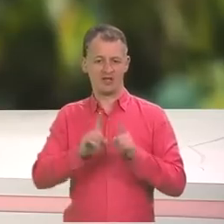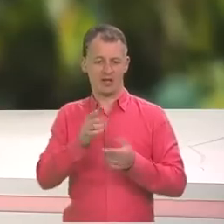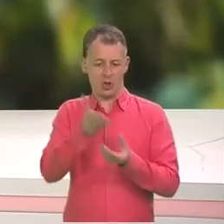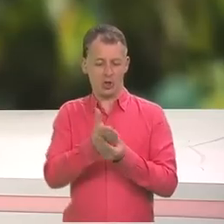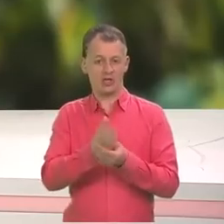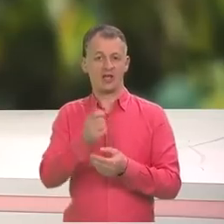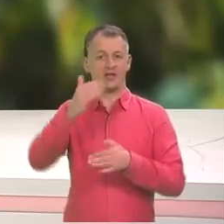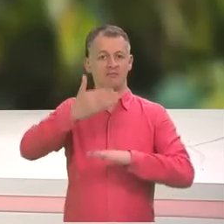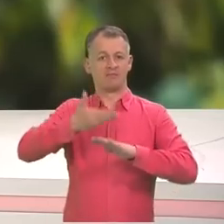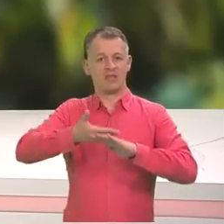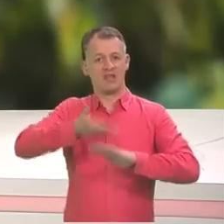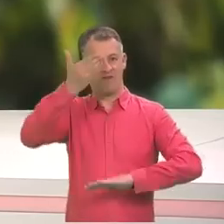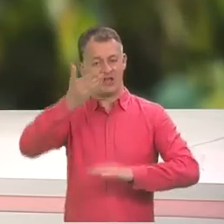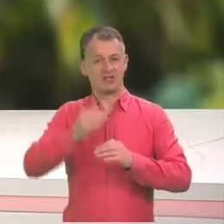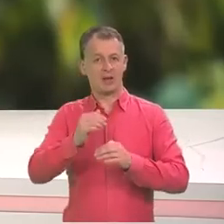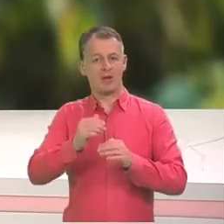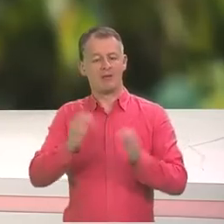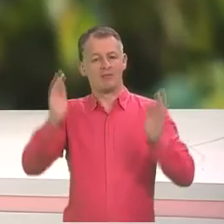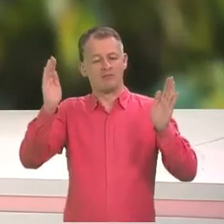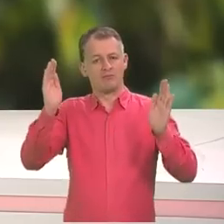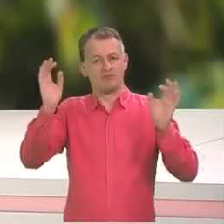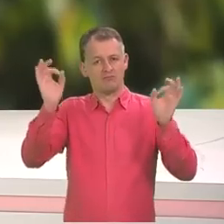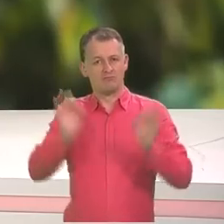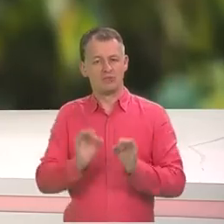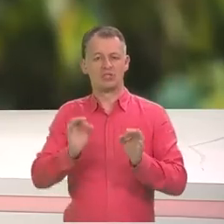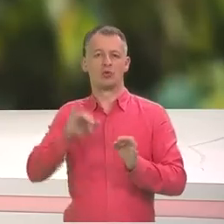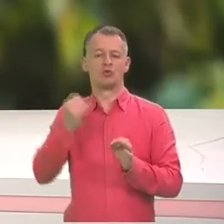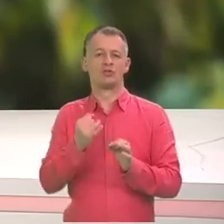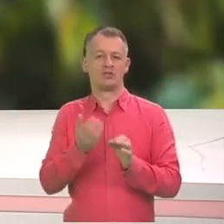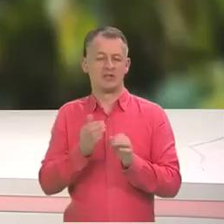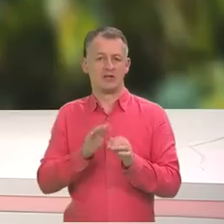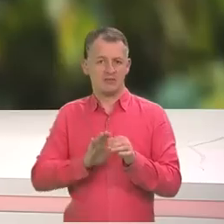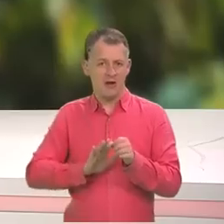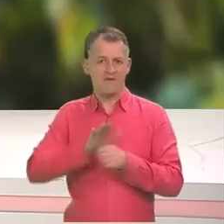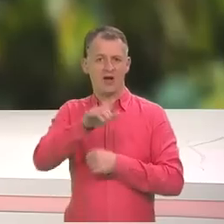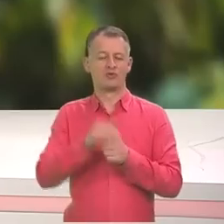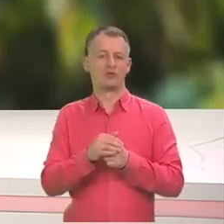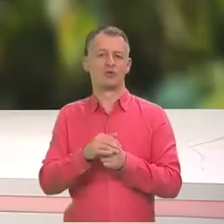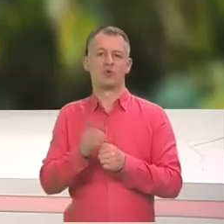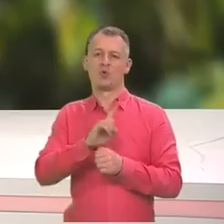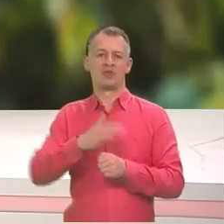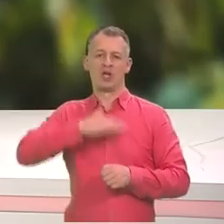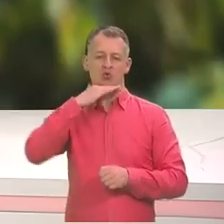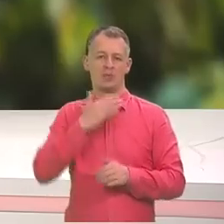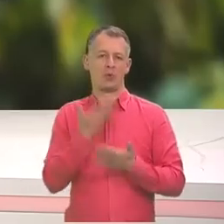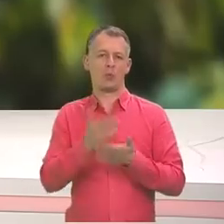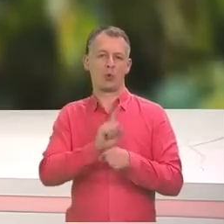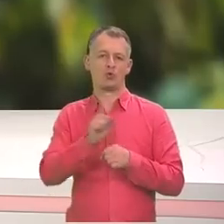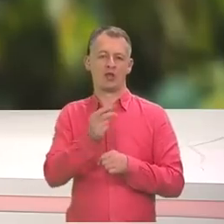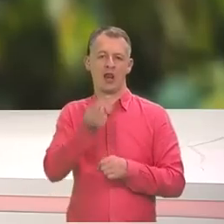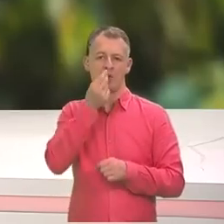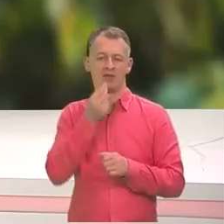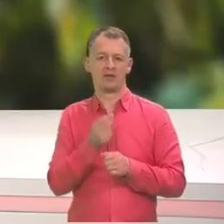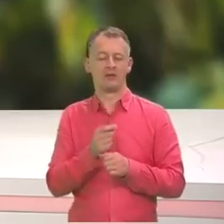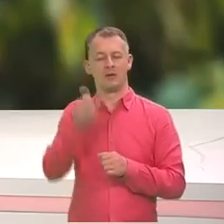hârtie inflația așa mai temperat avansul, nu e suficient cât să se reflecte în prețuri mai mici pentru produsele alimentare. Economiștii explică